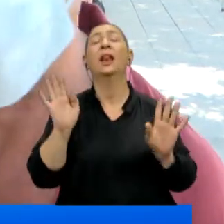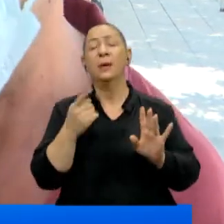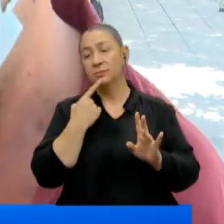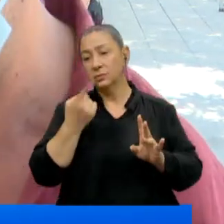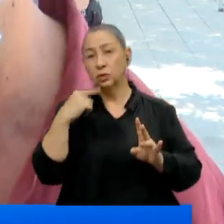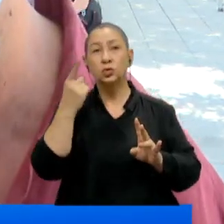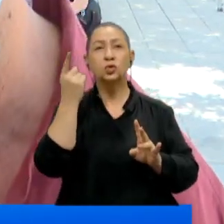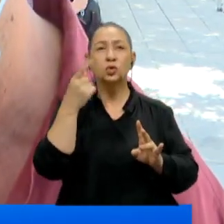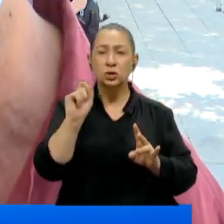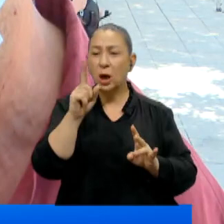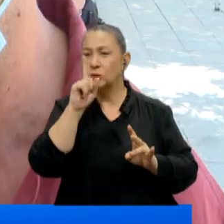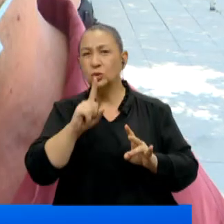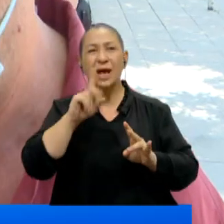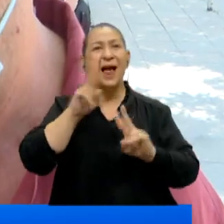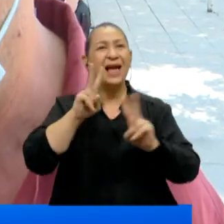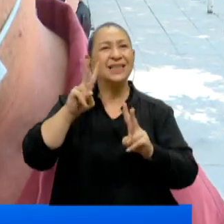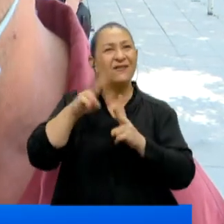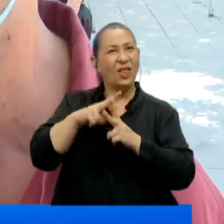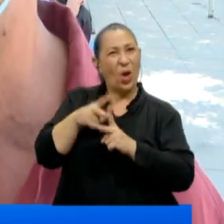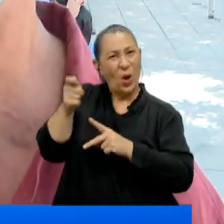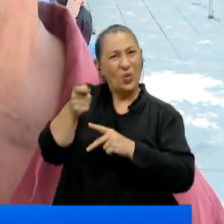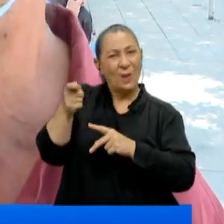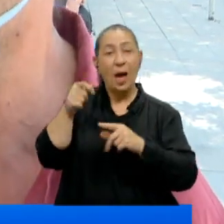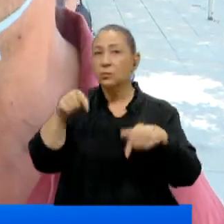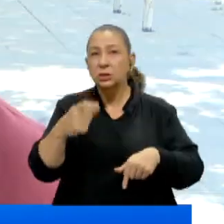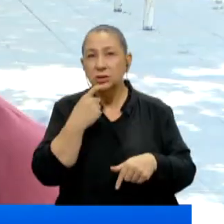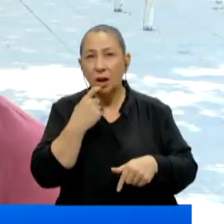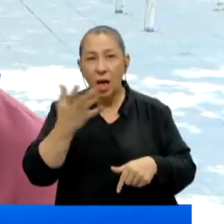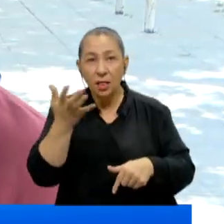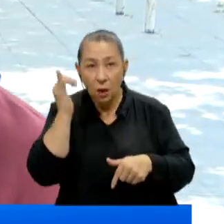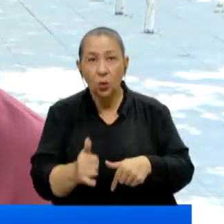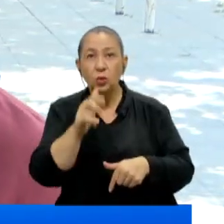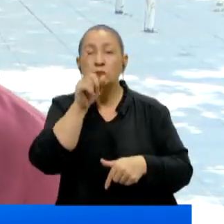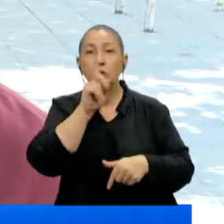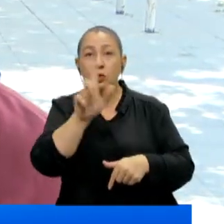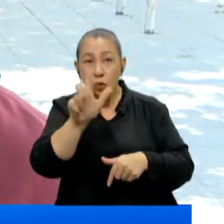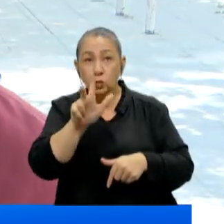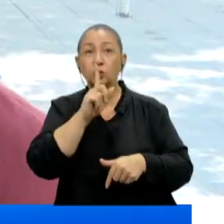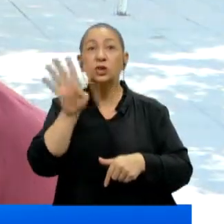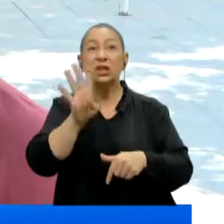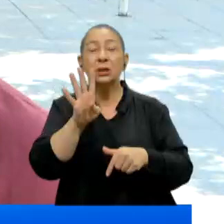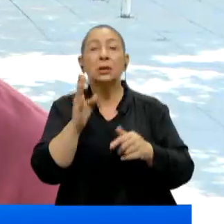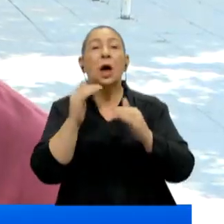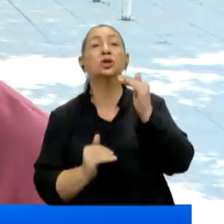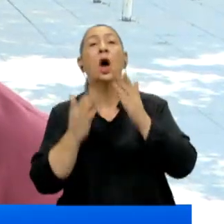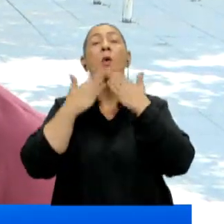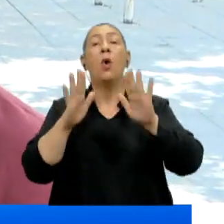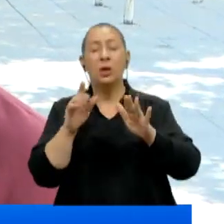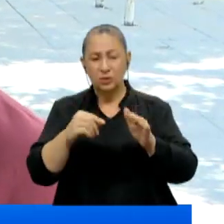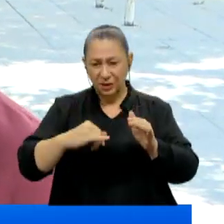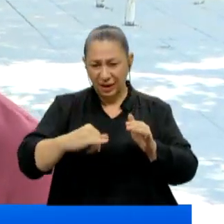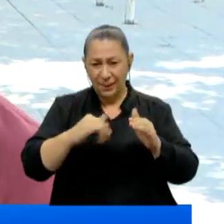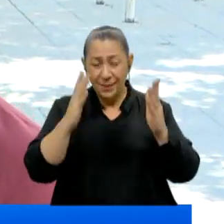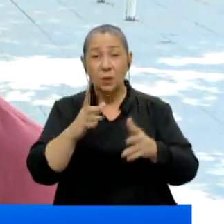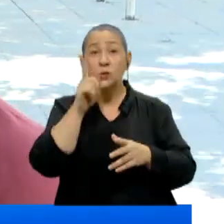yıl 90-100 arası ödediğimiz elektrik faturaları bu sene en az 130-140, hiç altına düşmüyor. En az şu kısa sürede